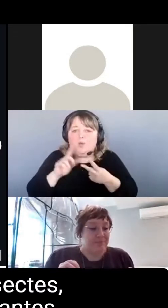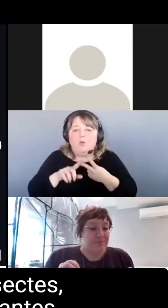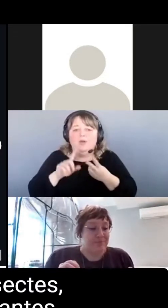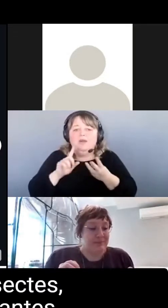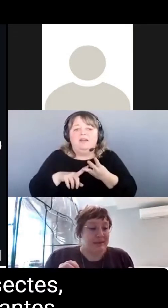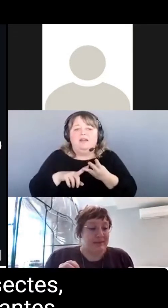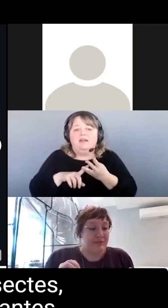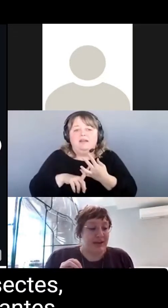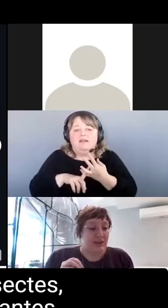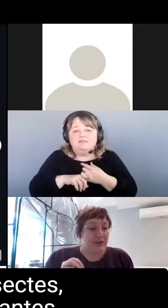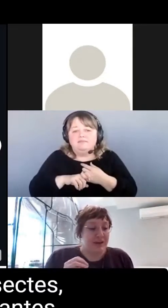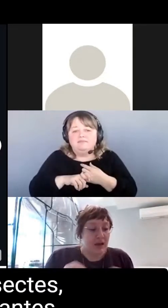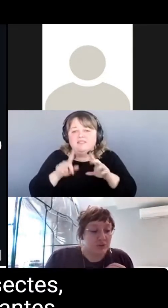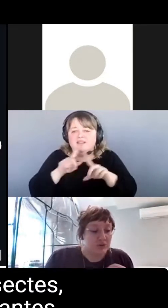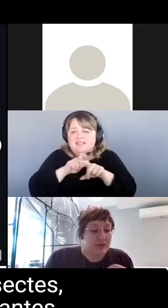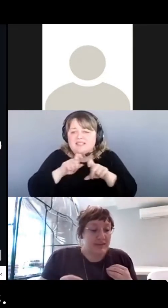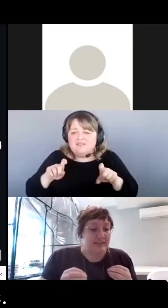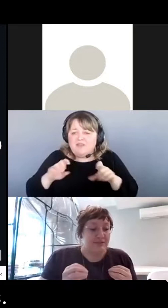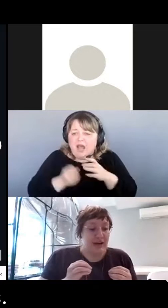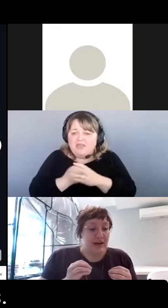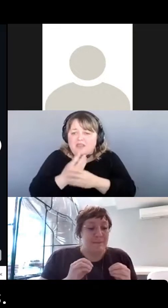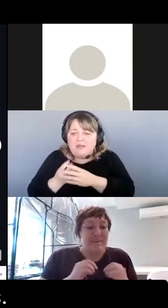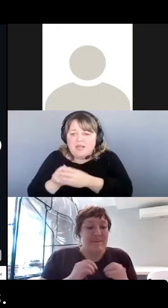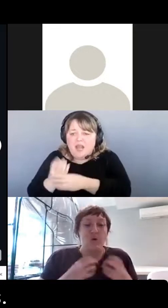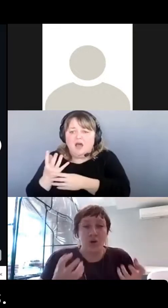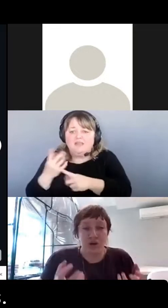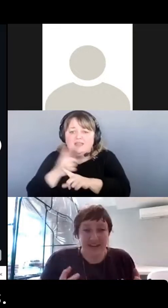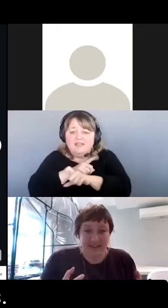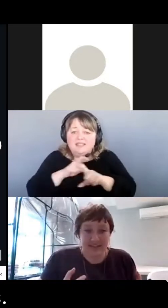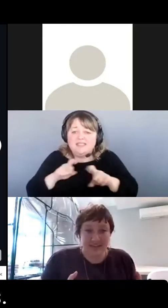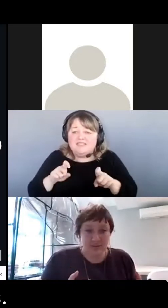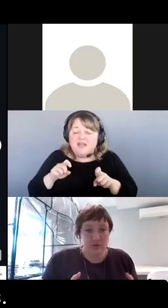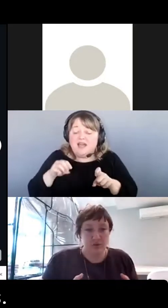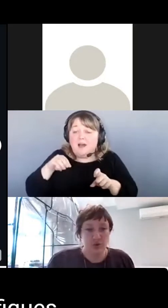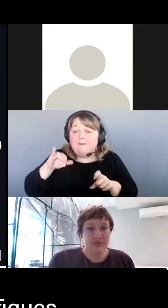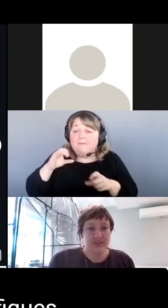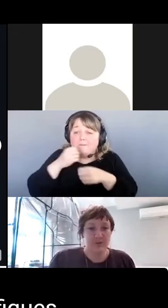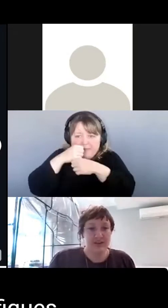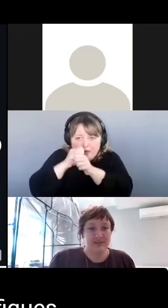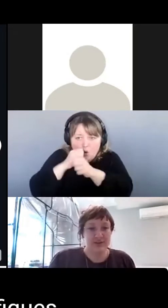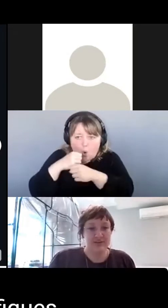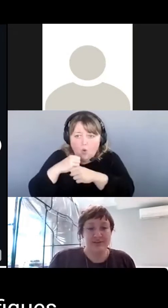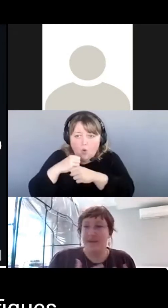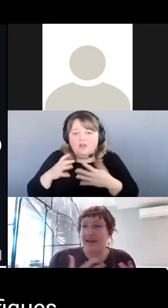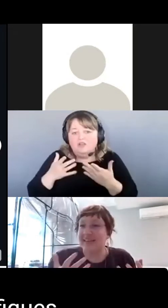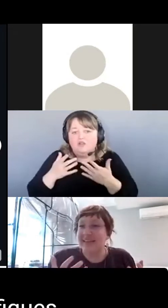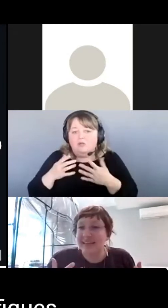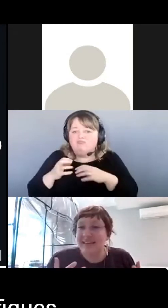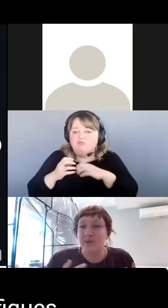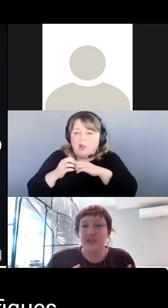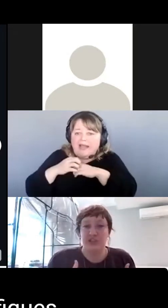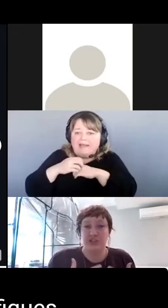les différentes plantes et différents micro-organismes. Donc, ça va être des bactéries ou des